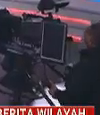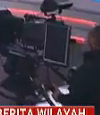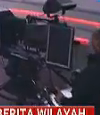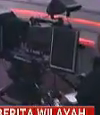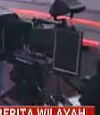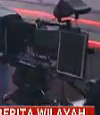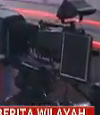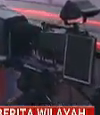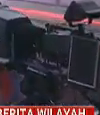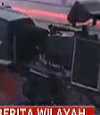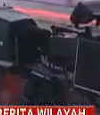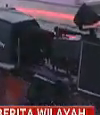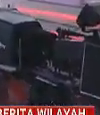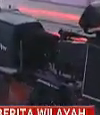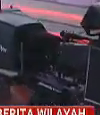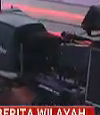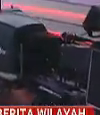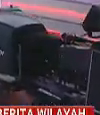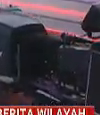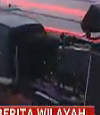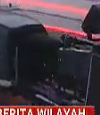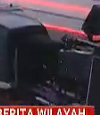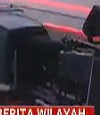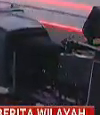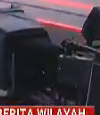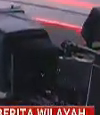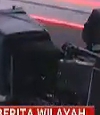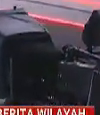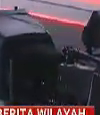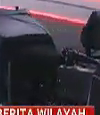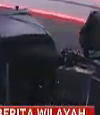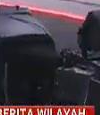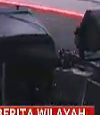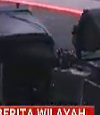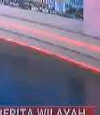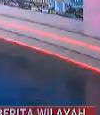Baik, terima kasih Abdullah Mahyudin. Berita wilayah berat seketika dan kembali selepas ini.